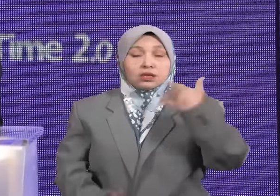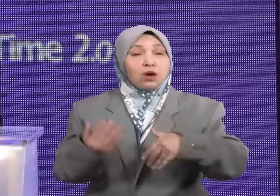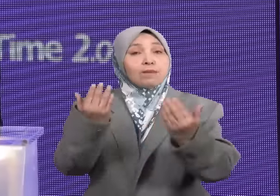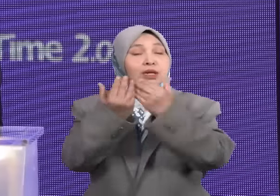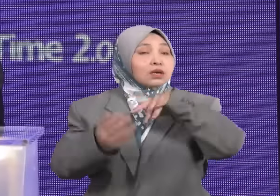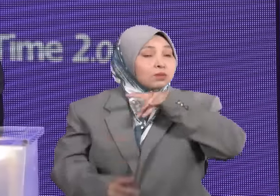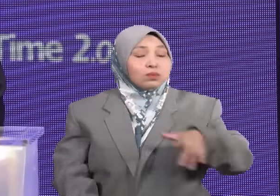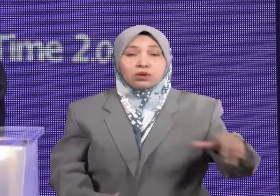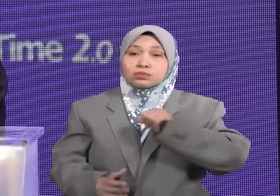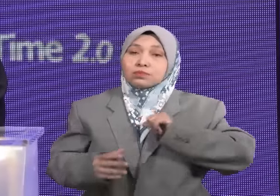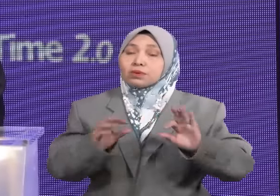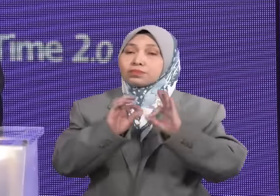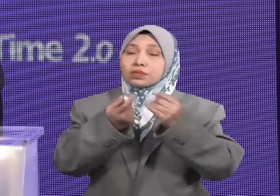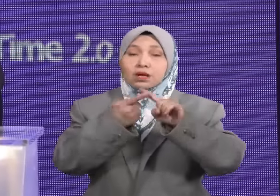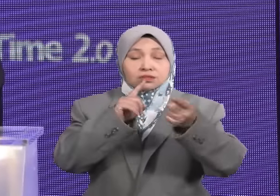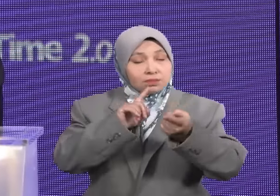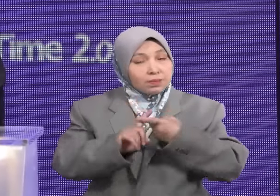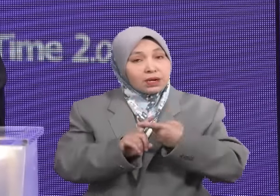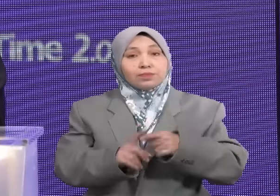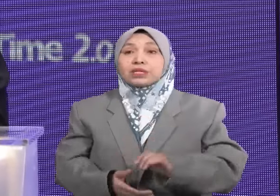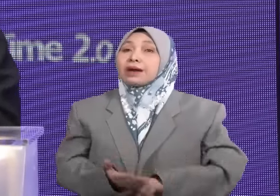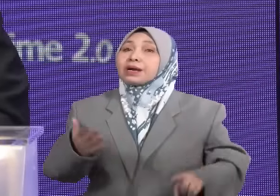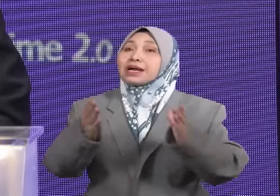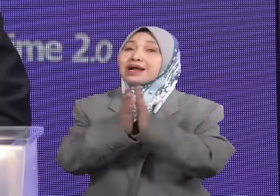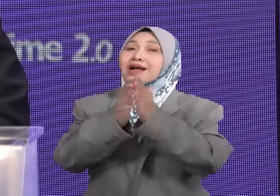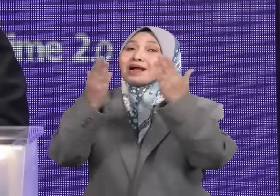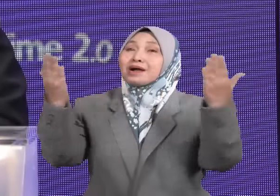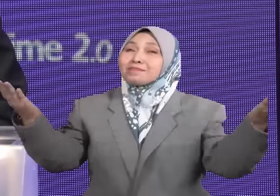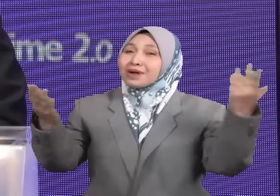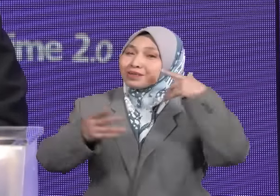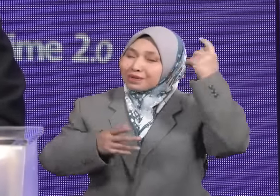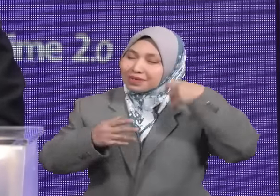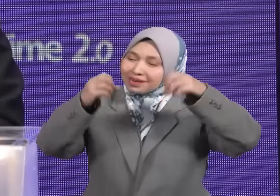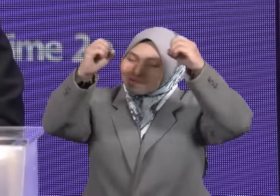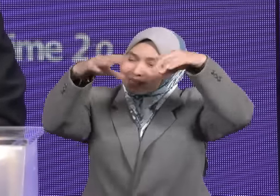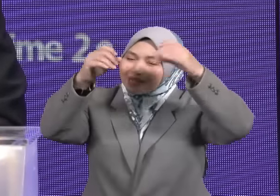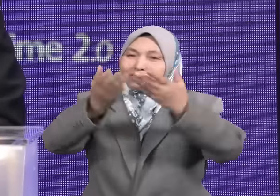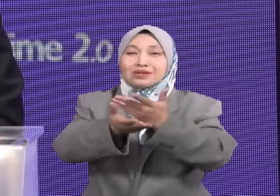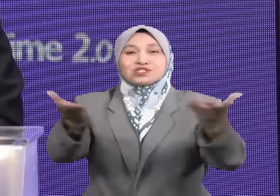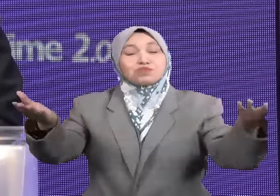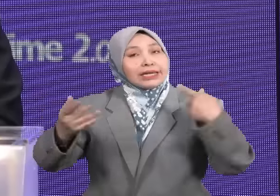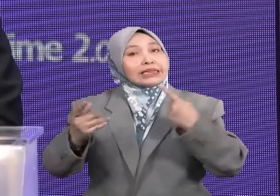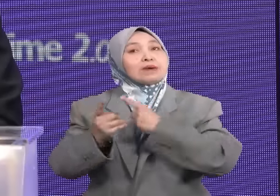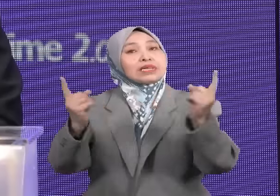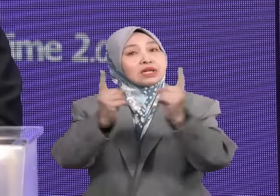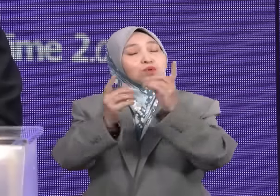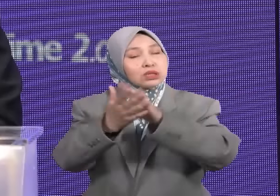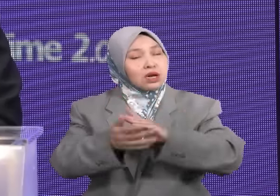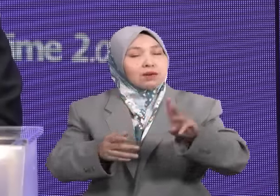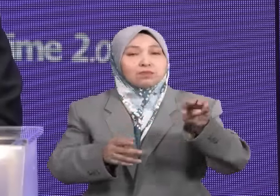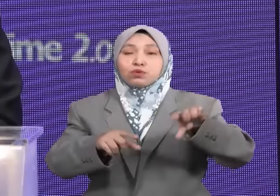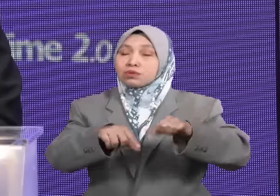ala alihi washabbihi ajma'in. Amma ba'du. Apa khabar tuan-tuan puan yang dirahmati Allah sekalian? Kita bertemu dalam Al-Quran Time, Quran